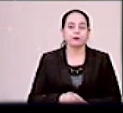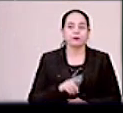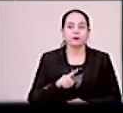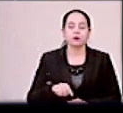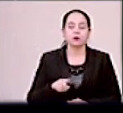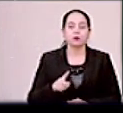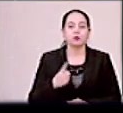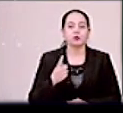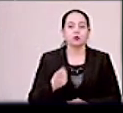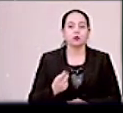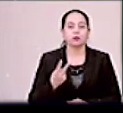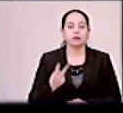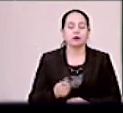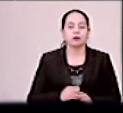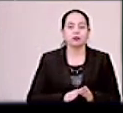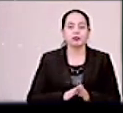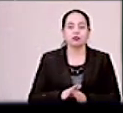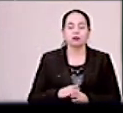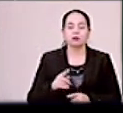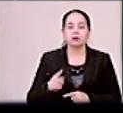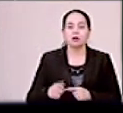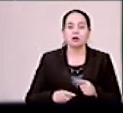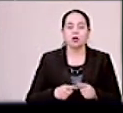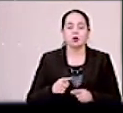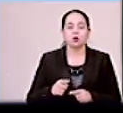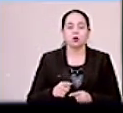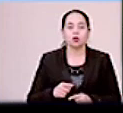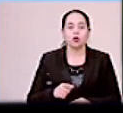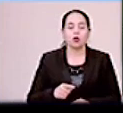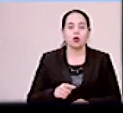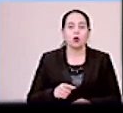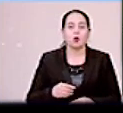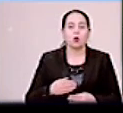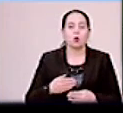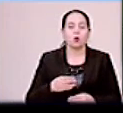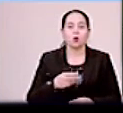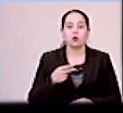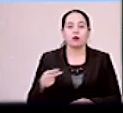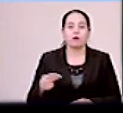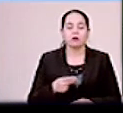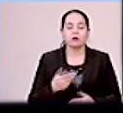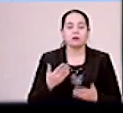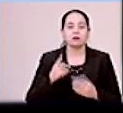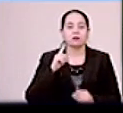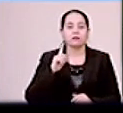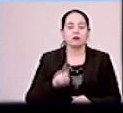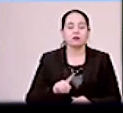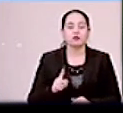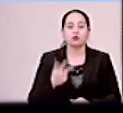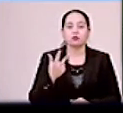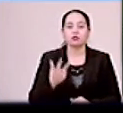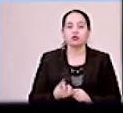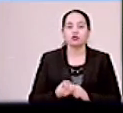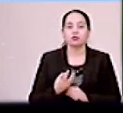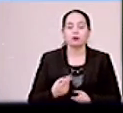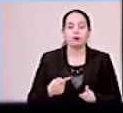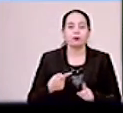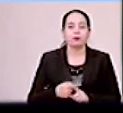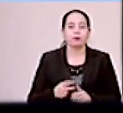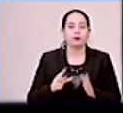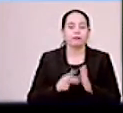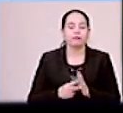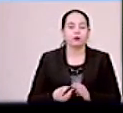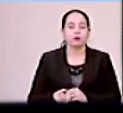Номер 102. Решите следующие уравнения, если известно, что 3 четырнадцатых плюс